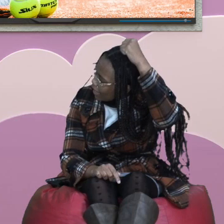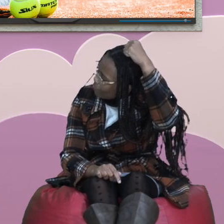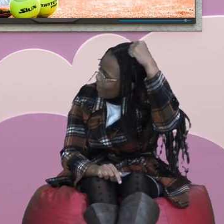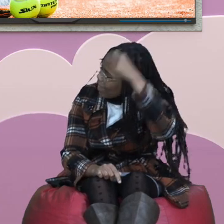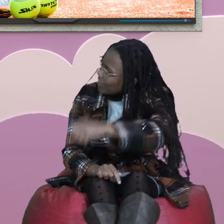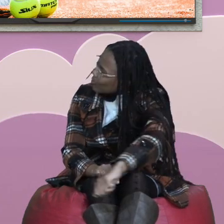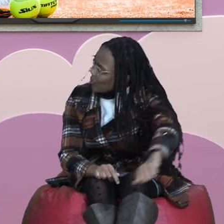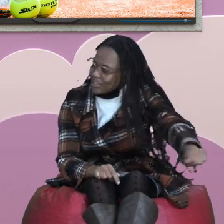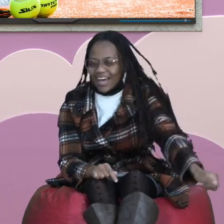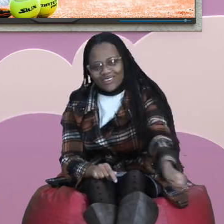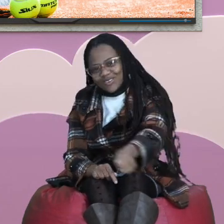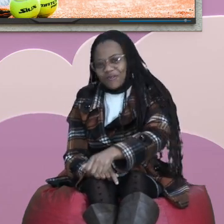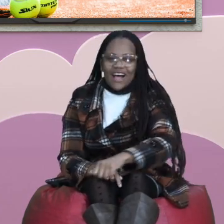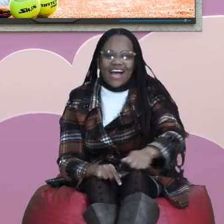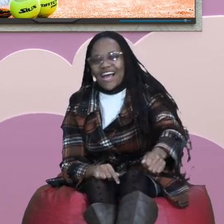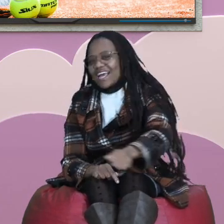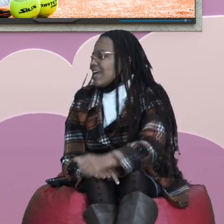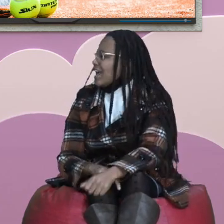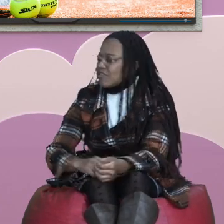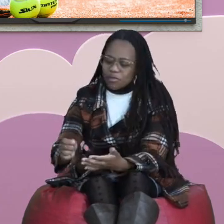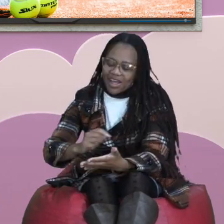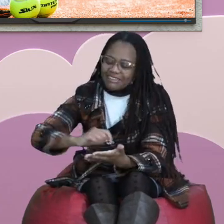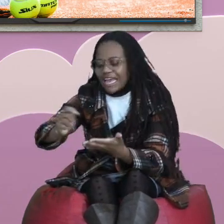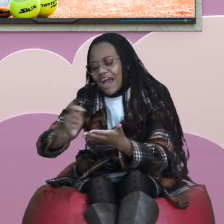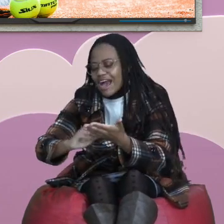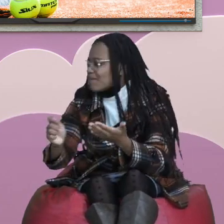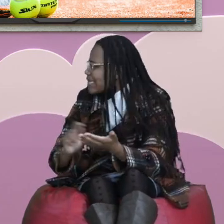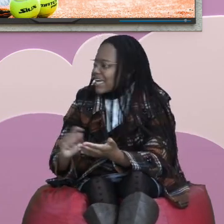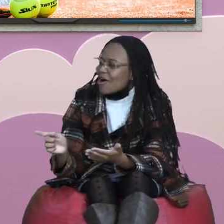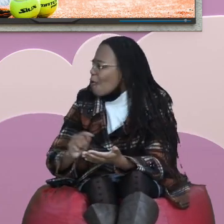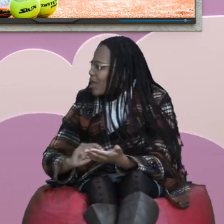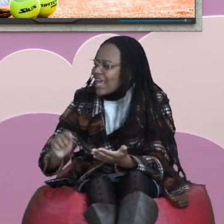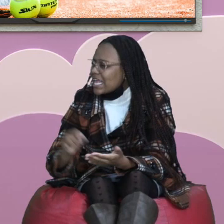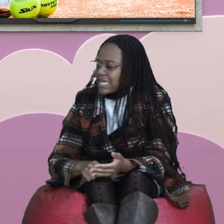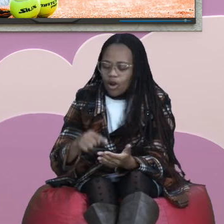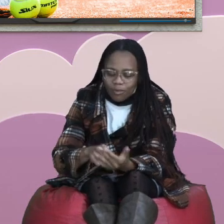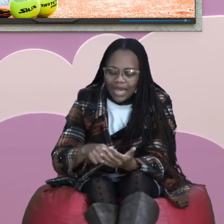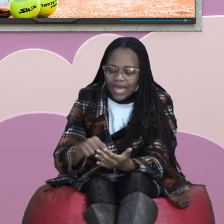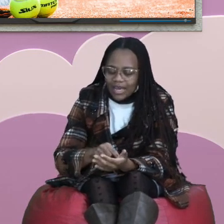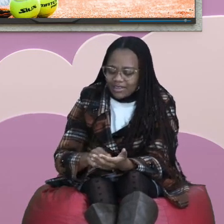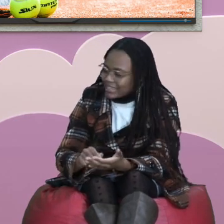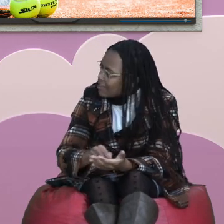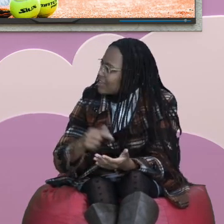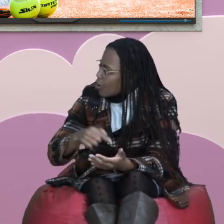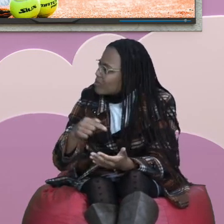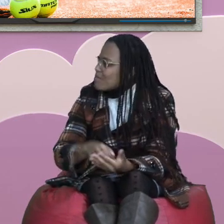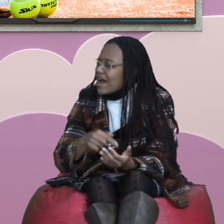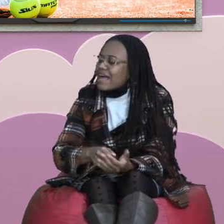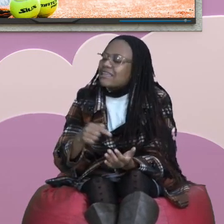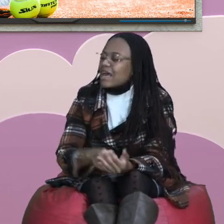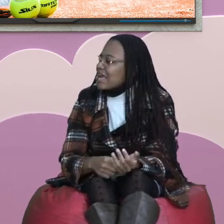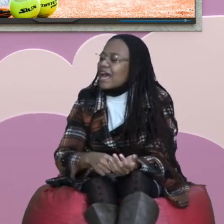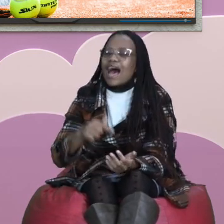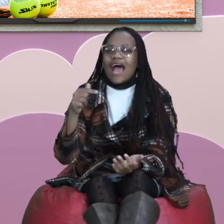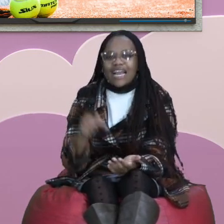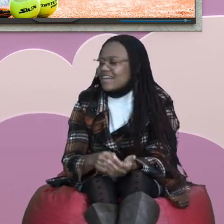antennetjie gevang en so rondgeswaai en vir hom geteken met die koutjies en op die TV ding op sy maag